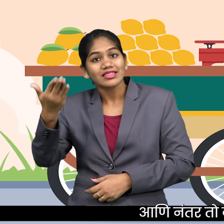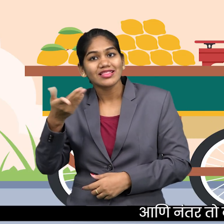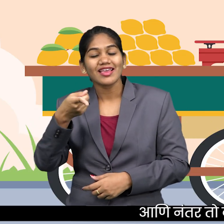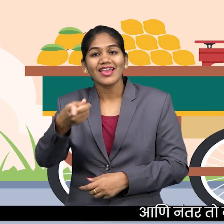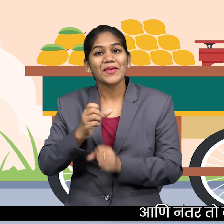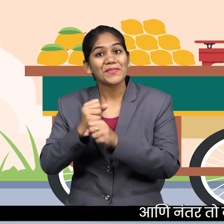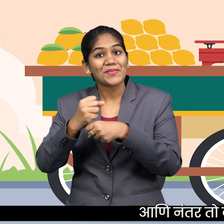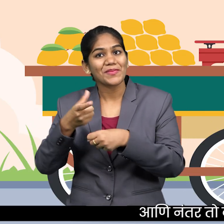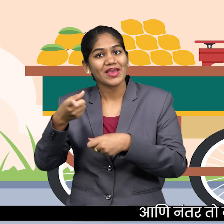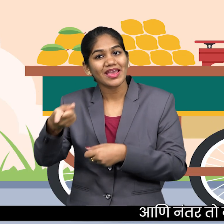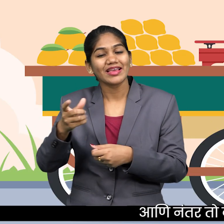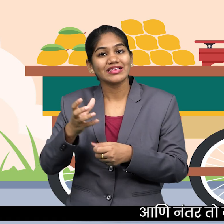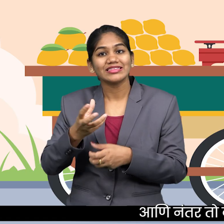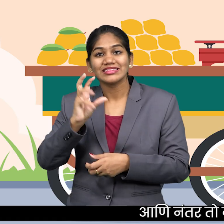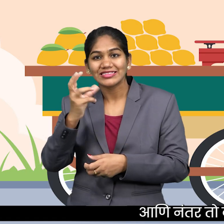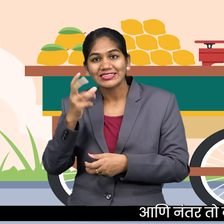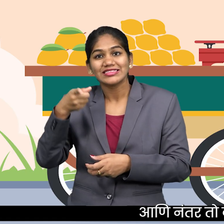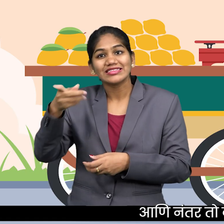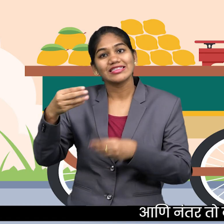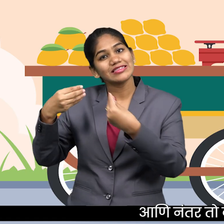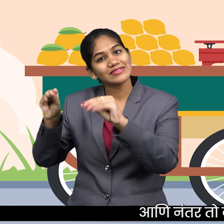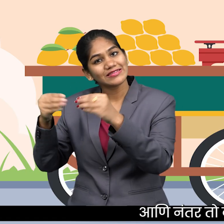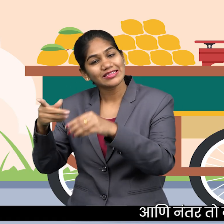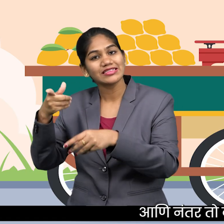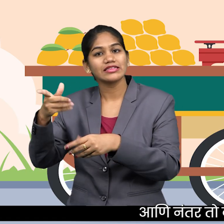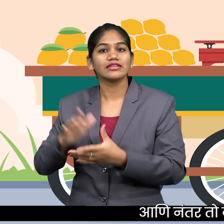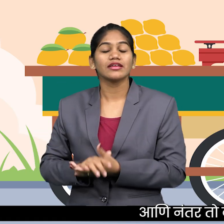आणि नंतर तो व्यापाऱ्यांना विकतो, ज्यामुळे